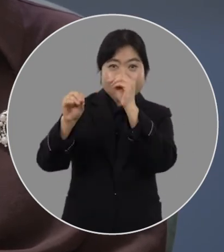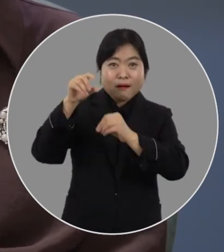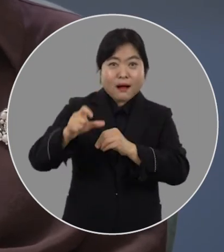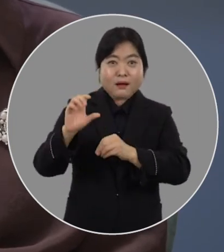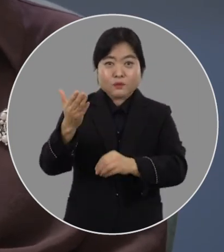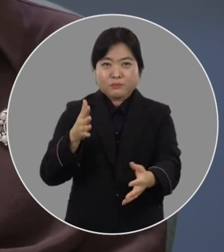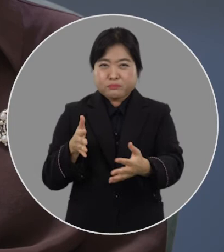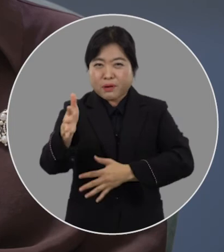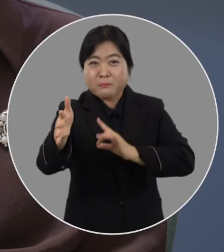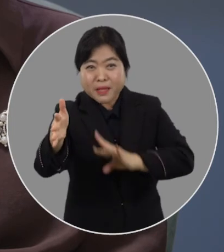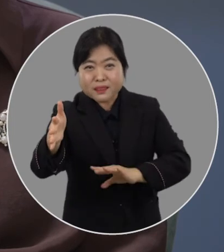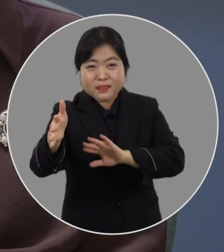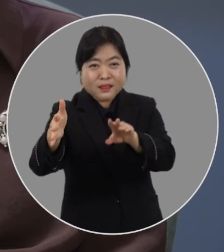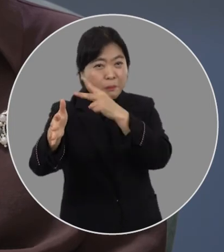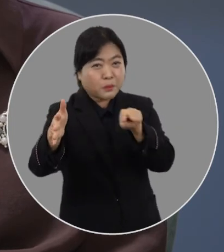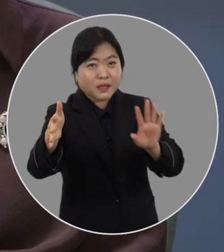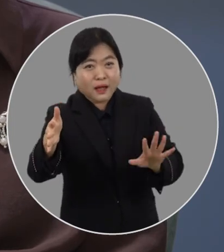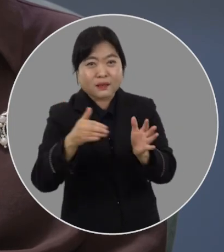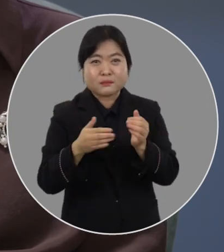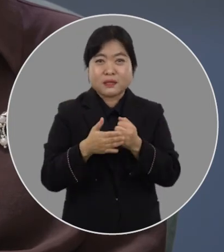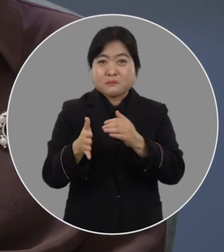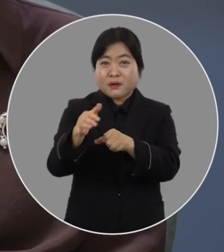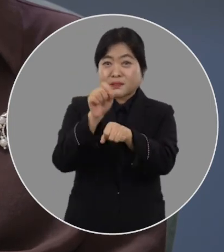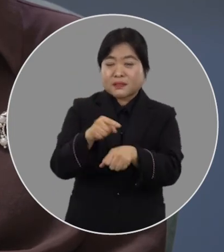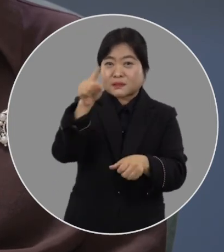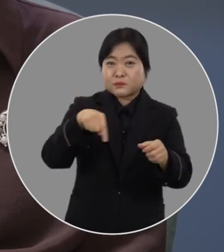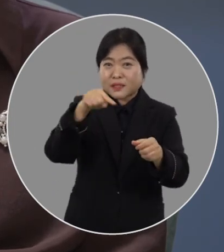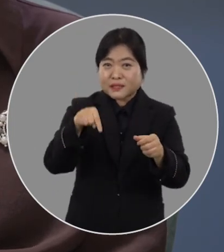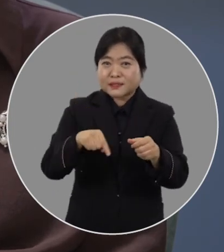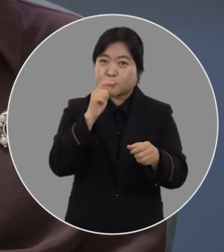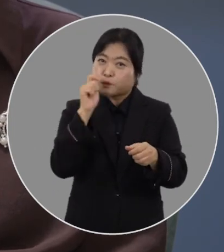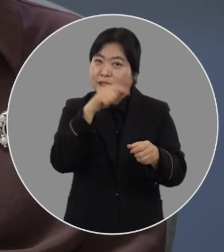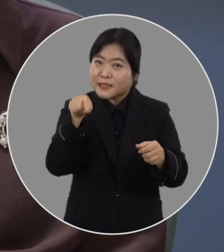있고 이러한 편향성이 침묵의 나선, 연쇄 하강,